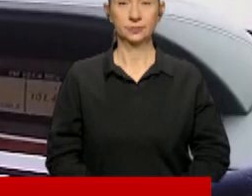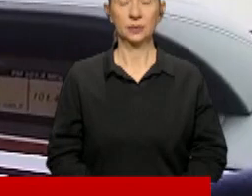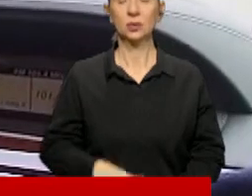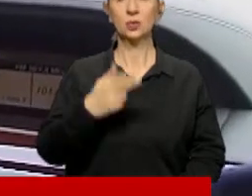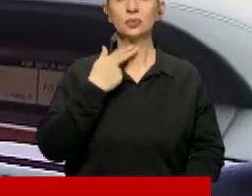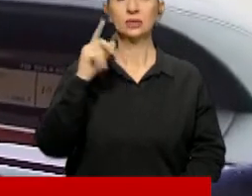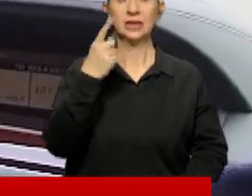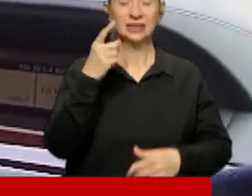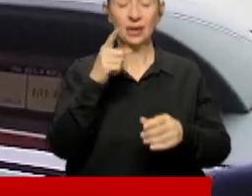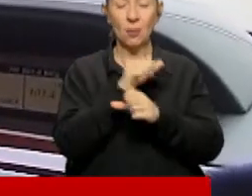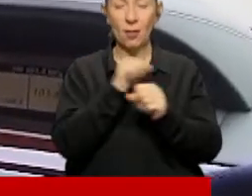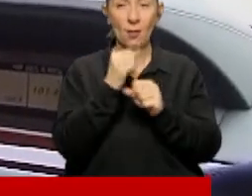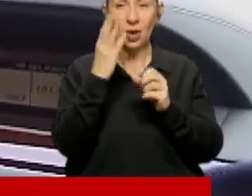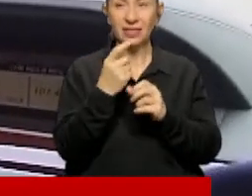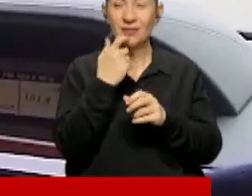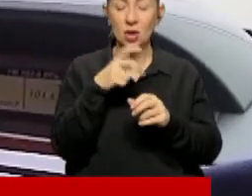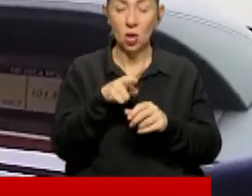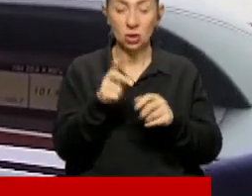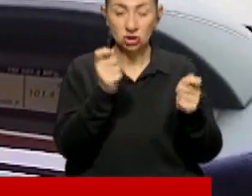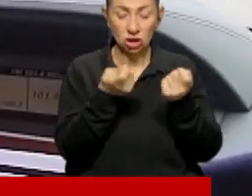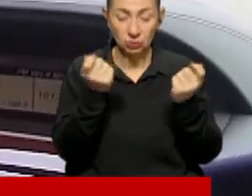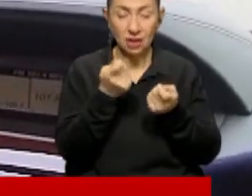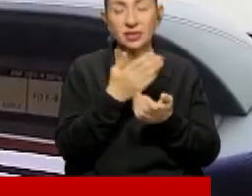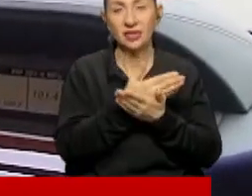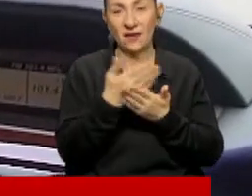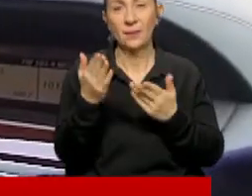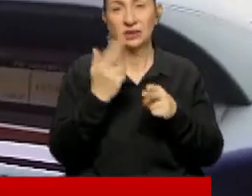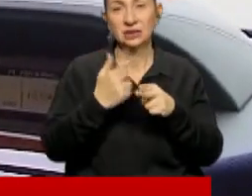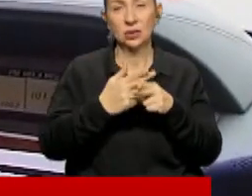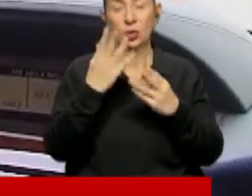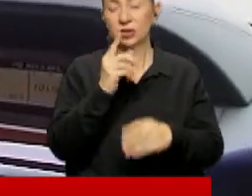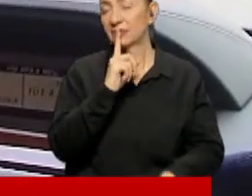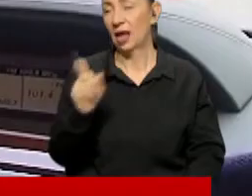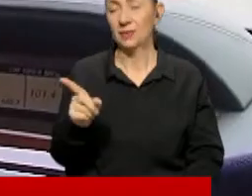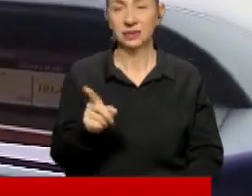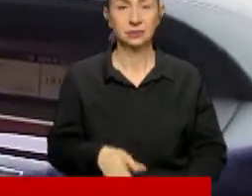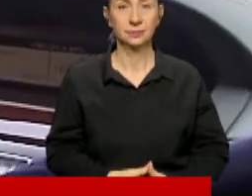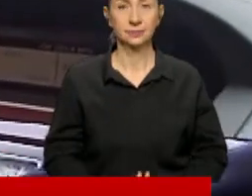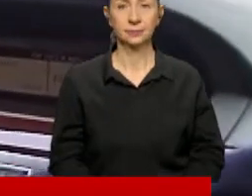Rus lider saldırıda hasar gören demiryolu hattındaki çalışmaların da hızlandırılması talimatını verdi.